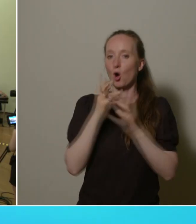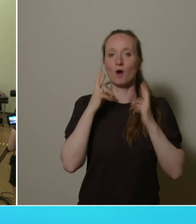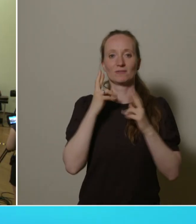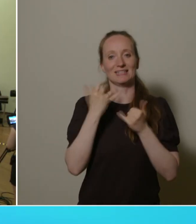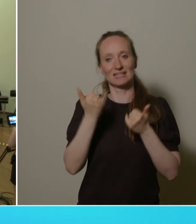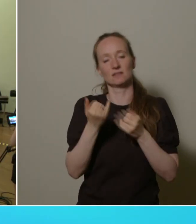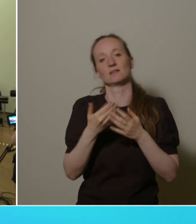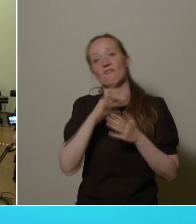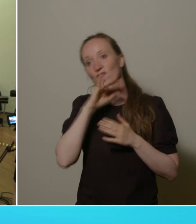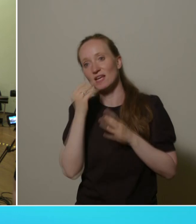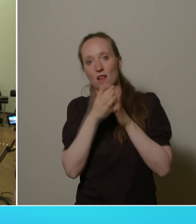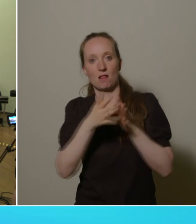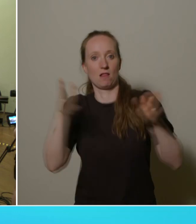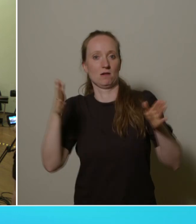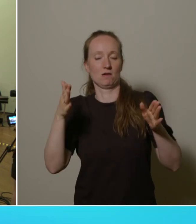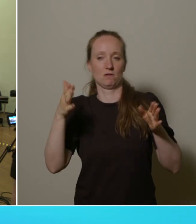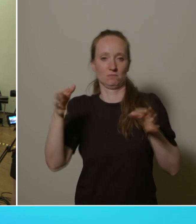Nächste Rednerin ist Frau Welle.